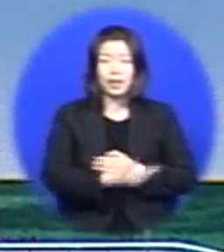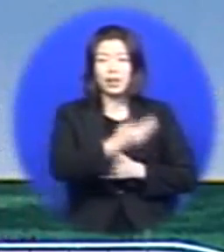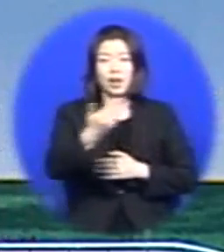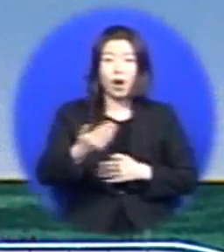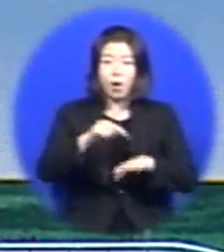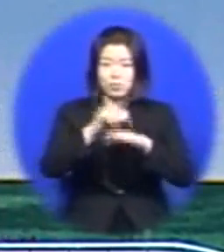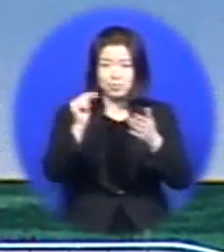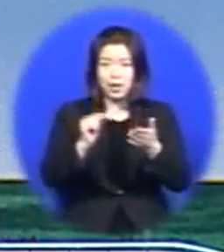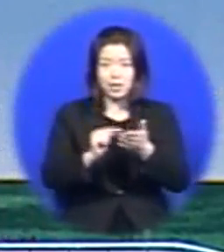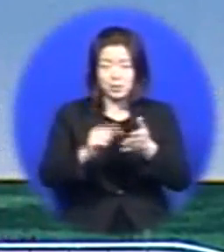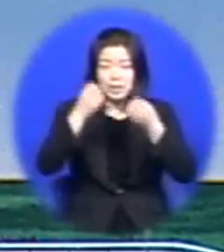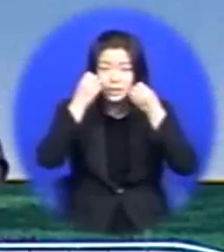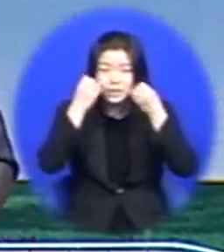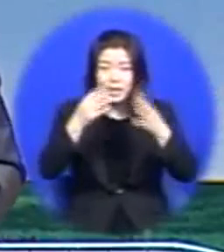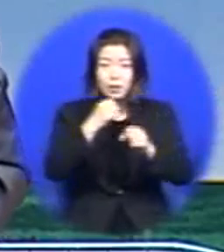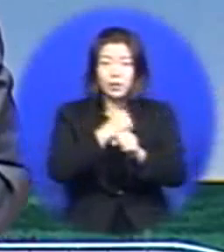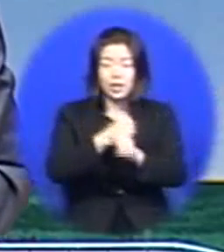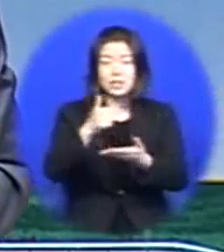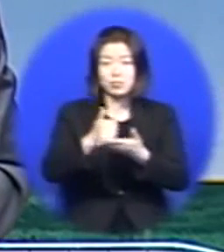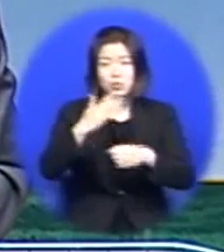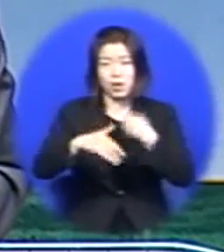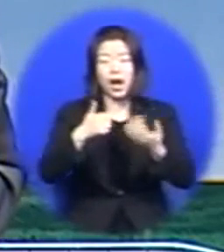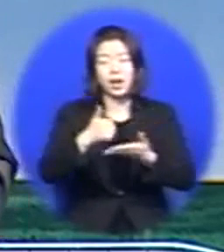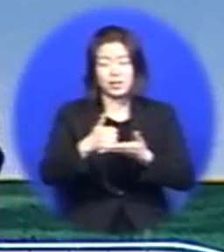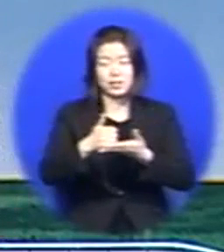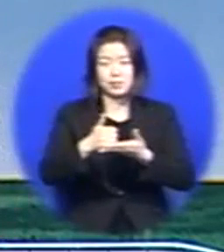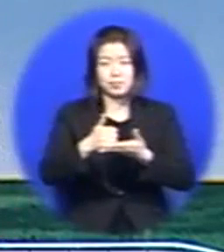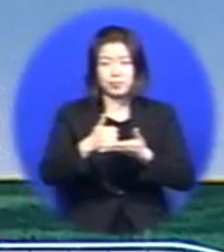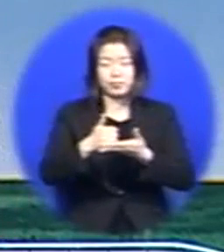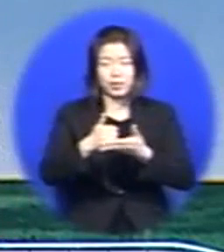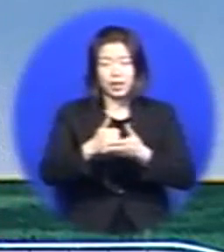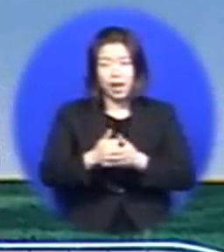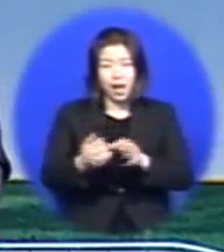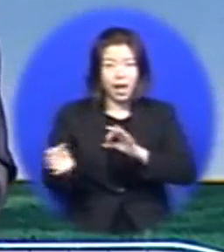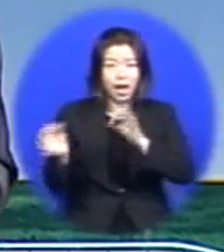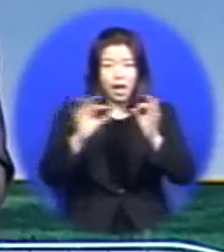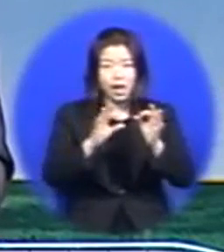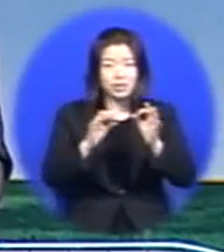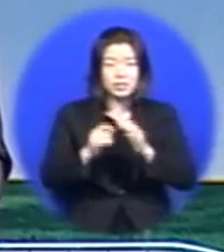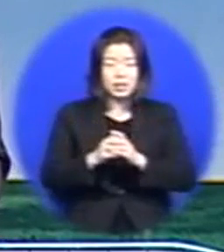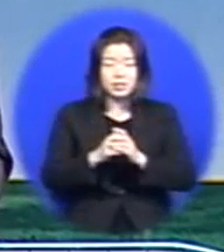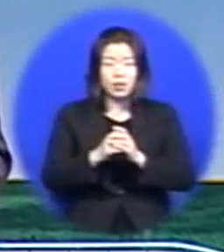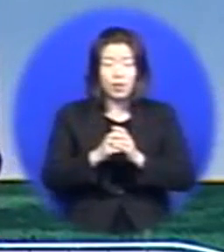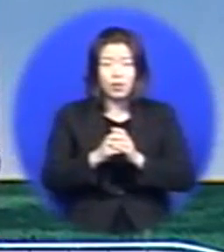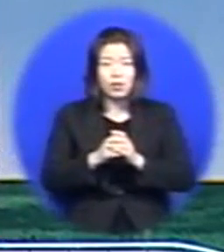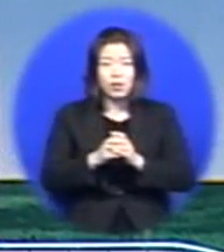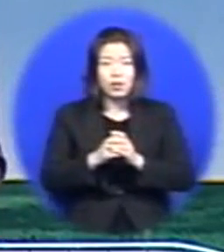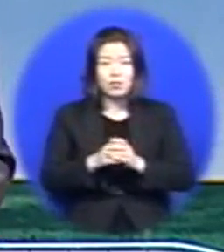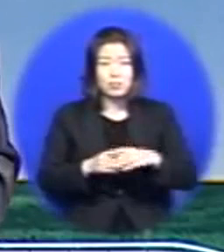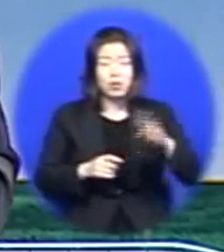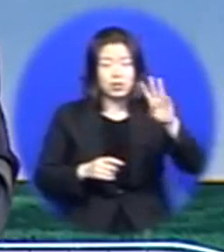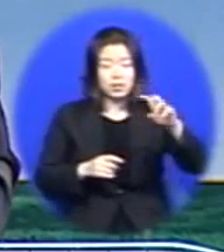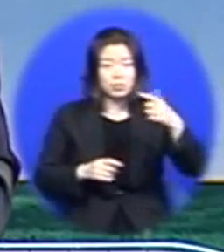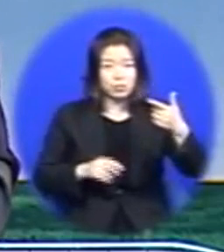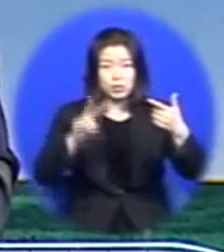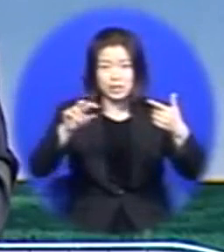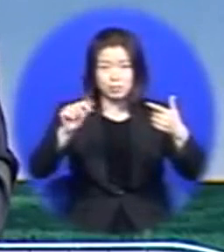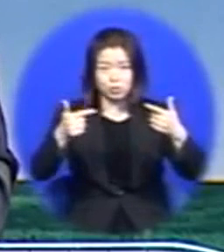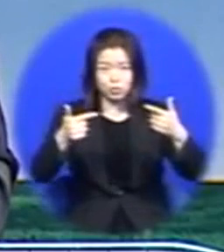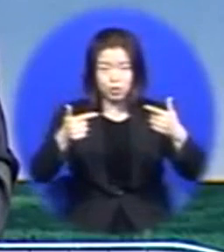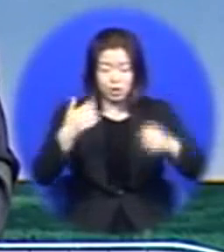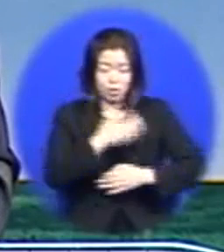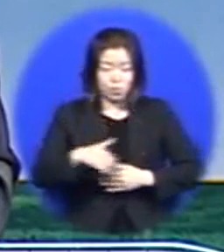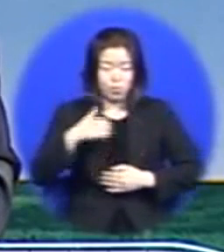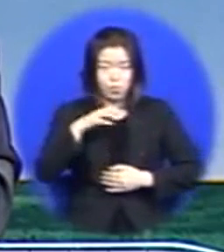여러분의 마음을 새롭게 하시는 분도 하나님이세요. 에스겔서 36장 26절에 육신에서 굳은 마음을